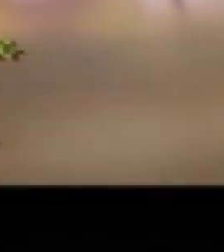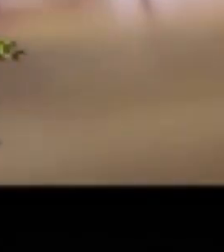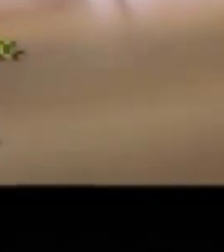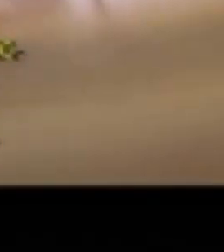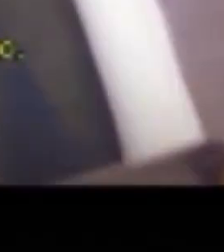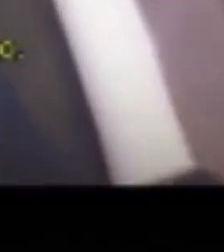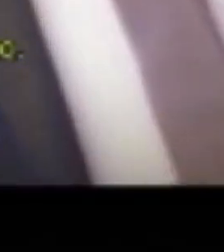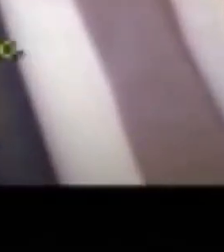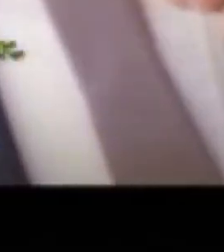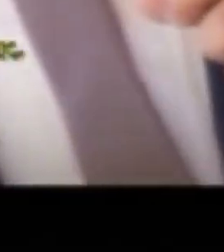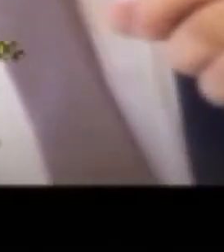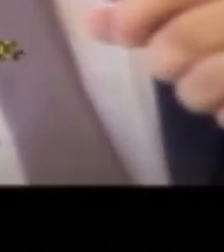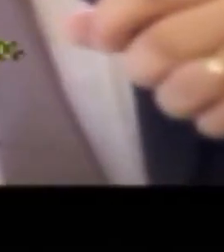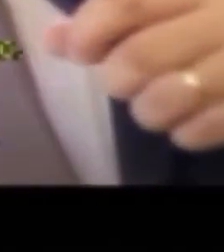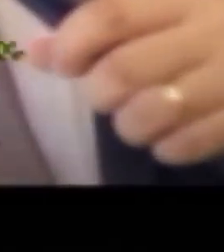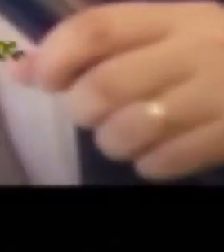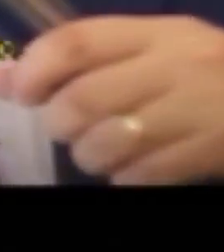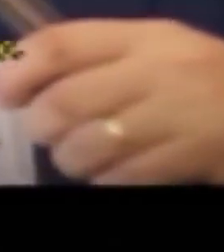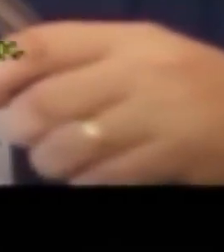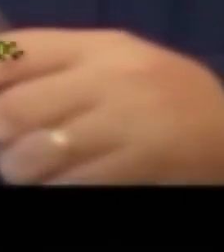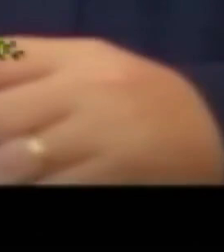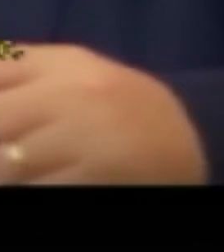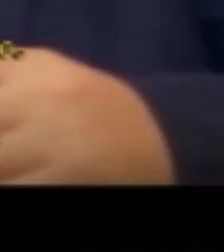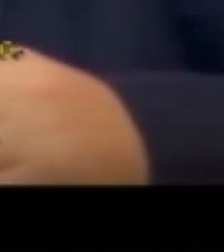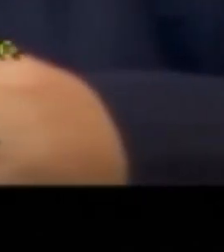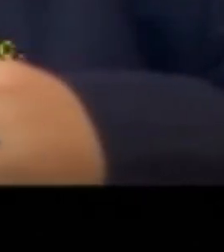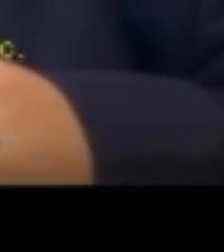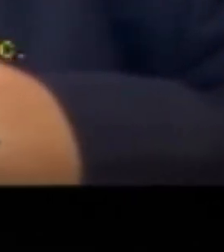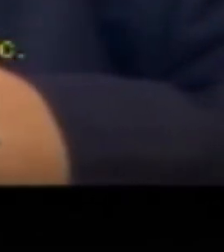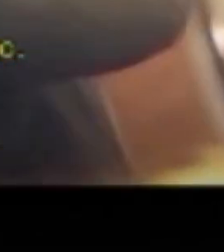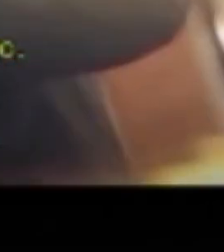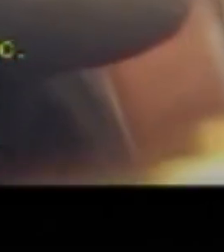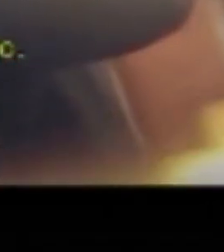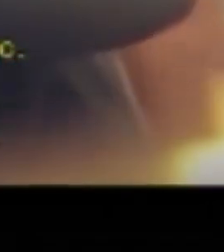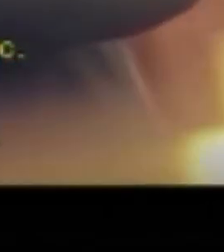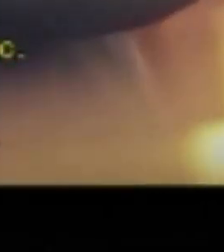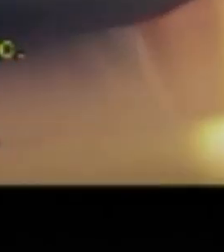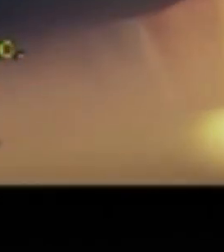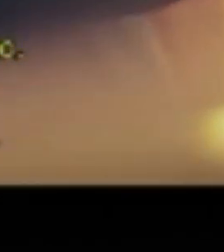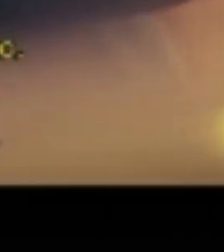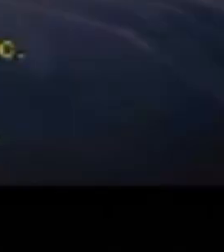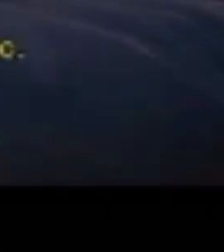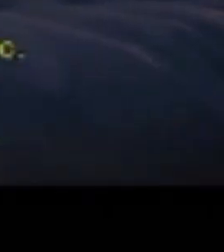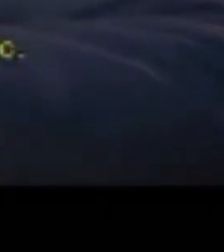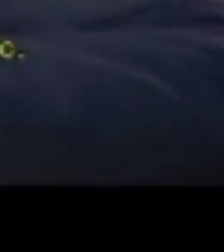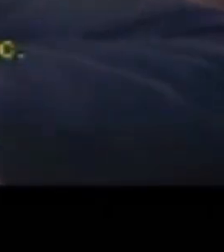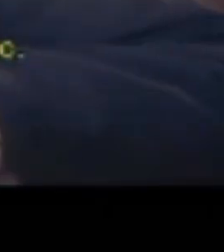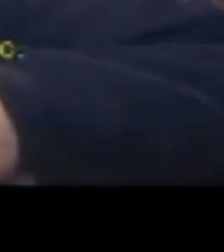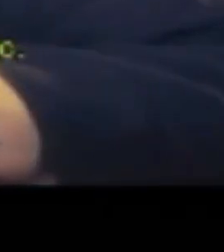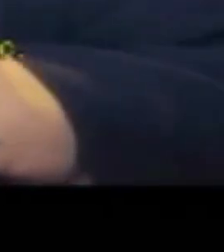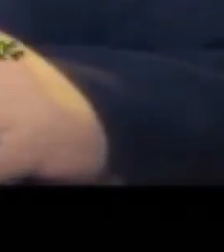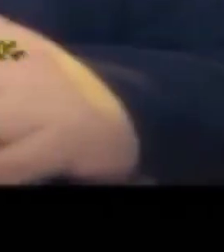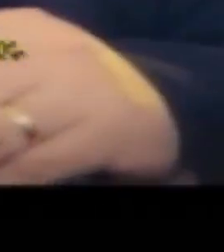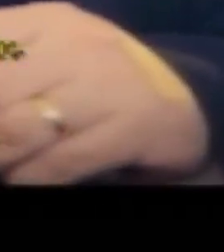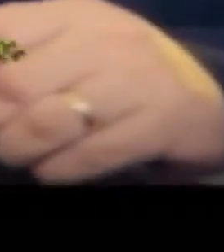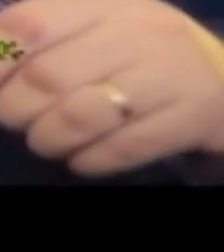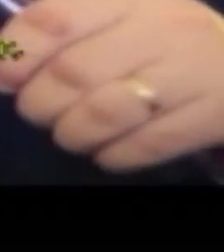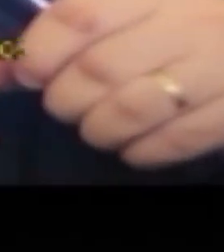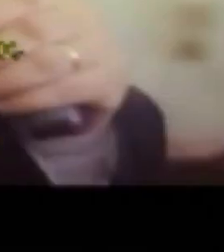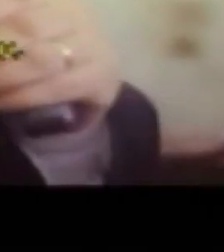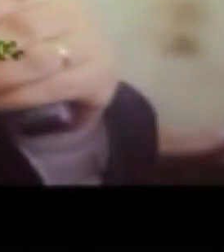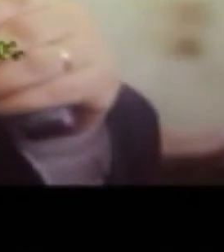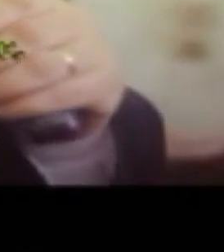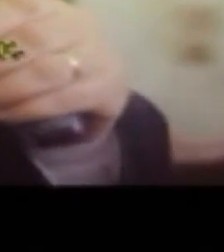شسو طبط ريس امي امي يسخني